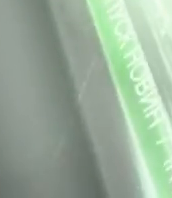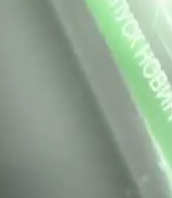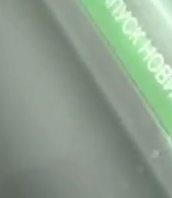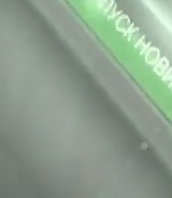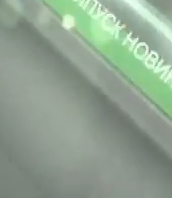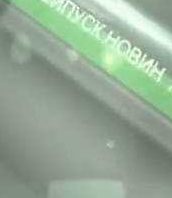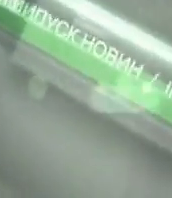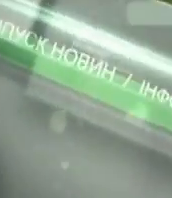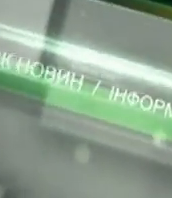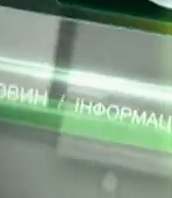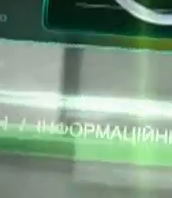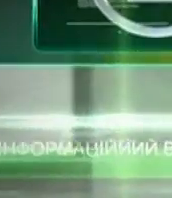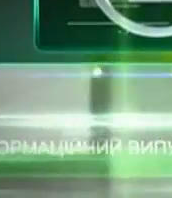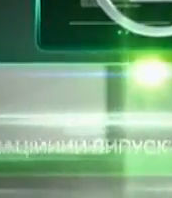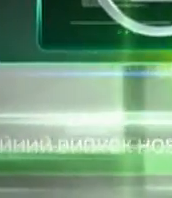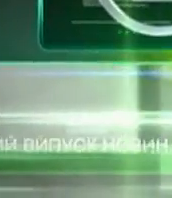Музика